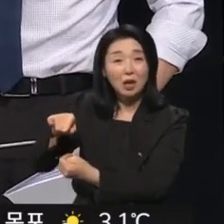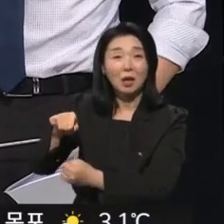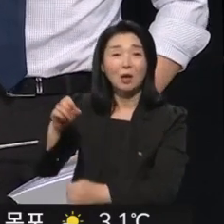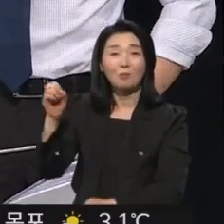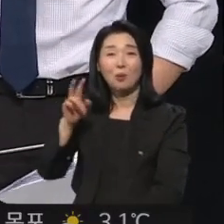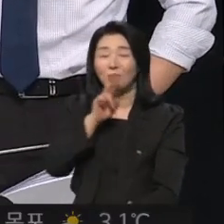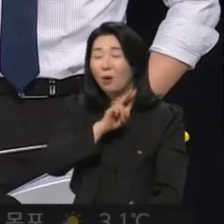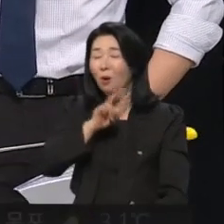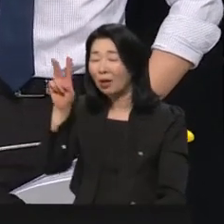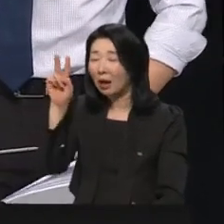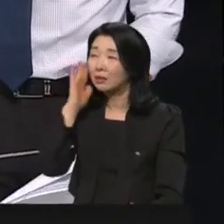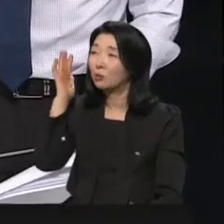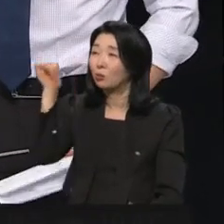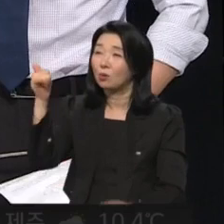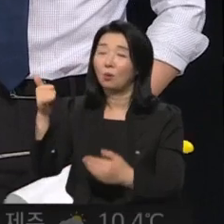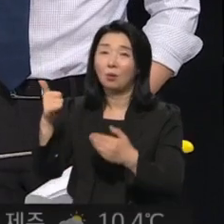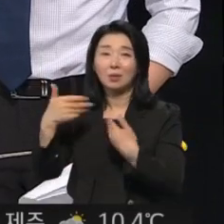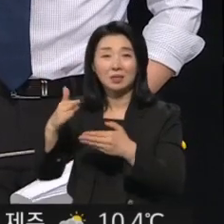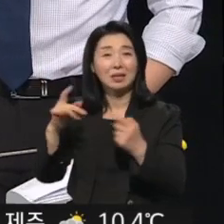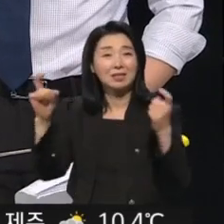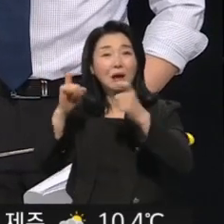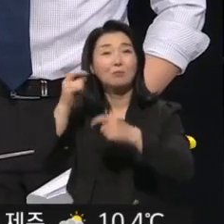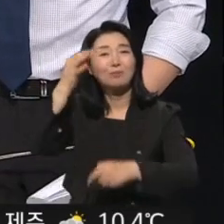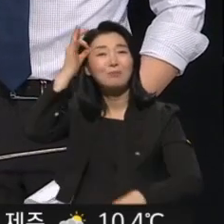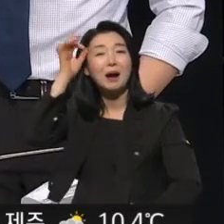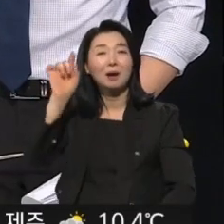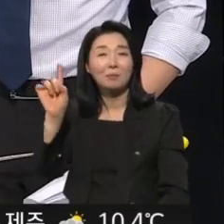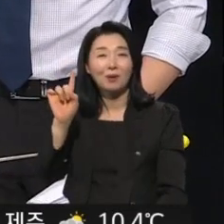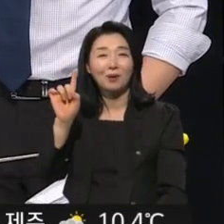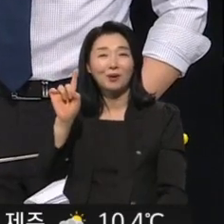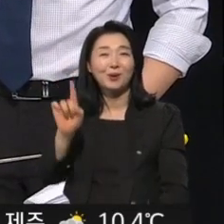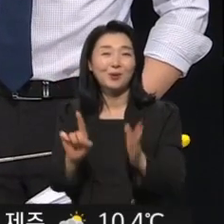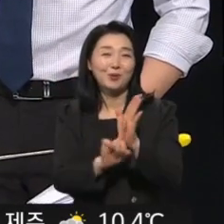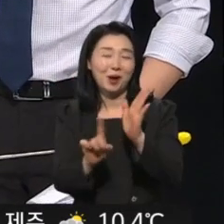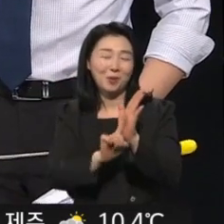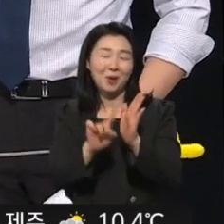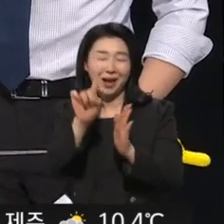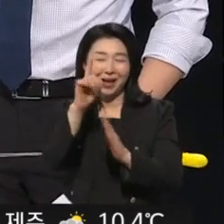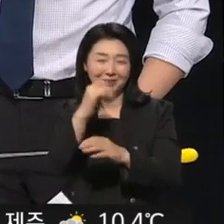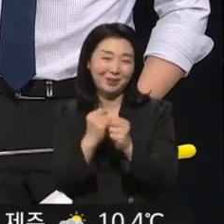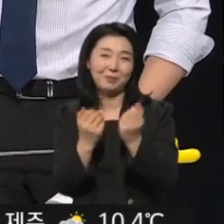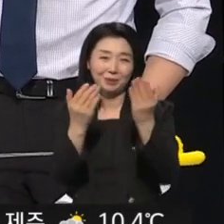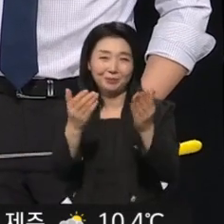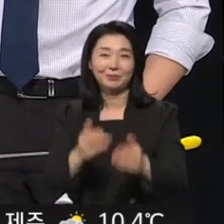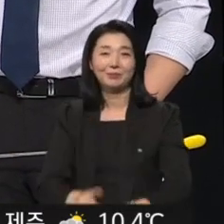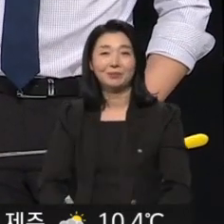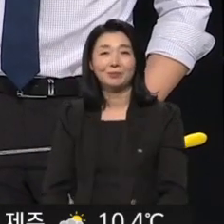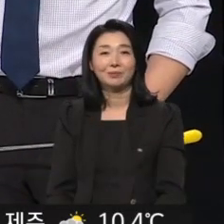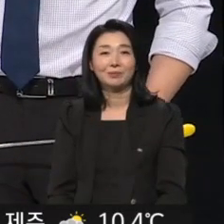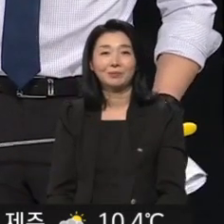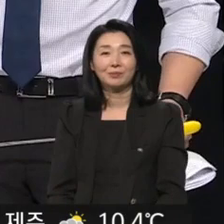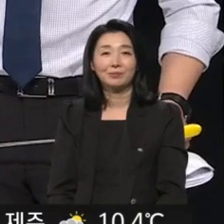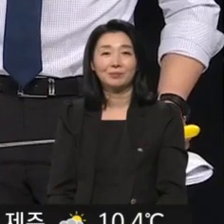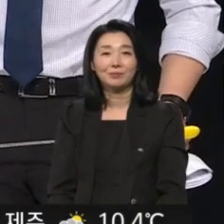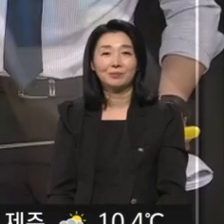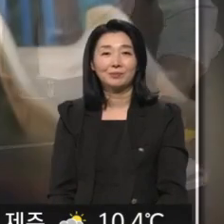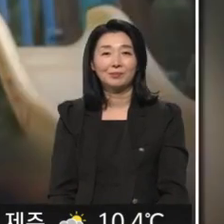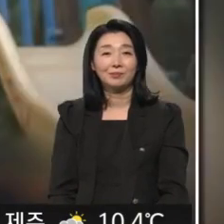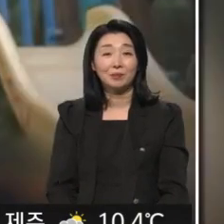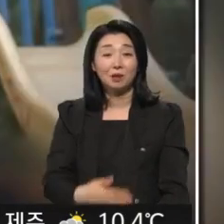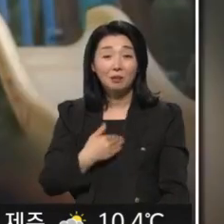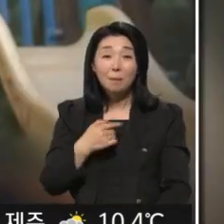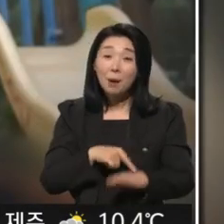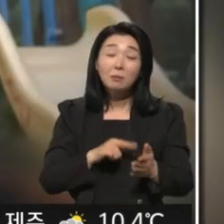싸움. 문득 이런 장면이 떠오릅니다. 오늘 주민 아마디는 광고 속 한 장면으로 대신하겠습니다. 내